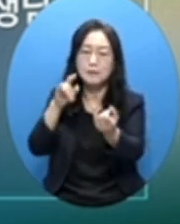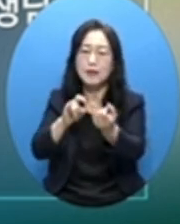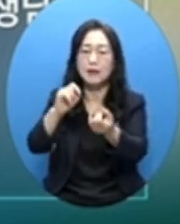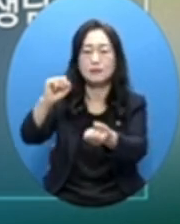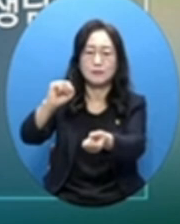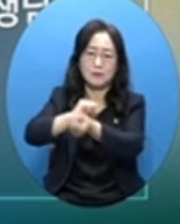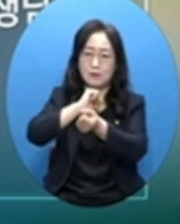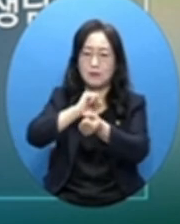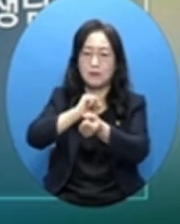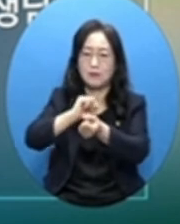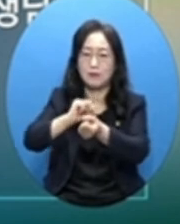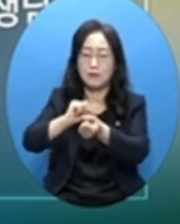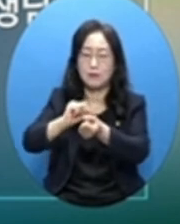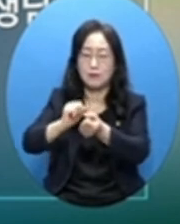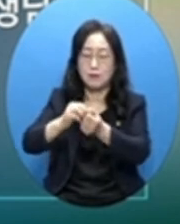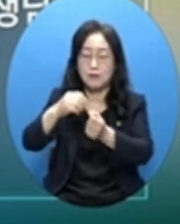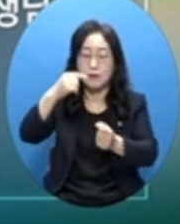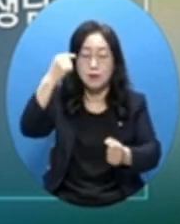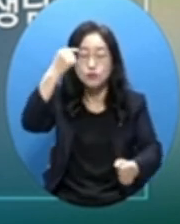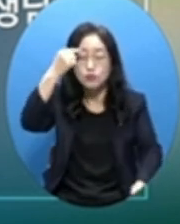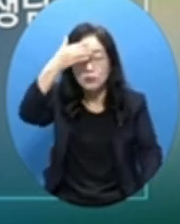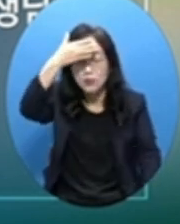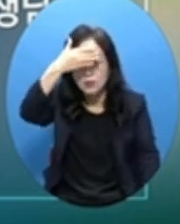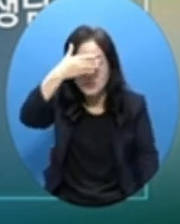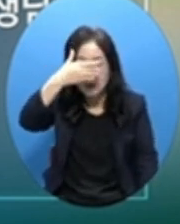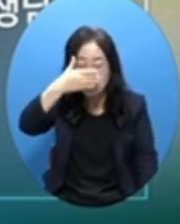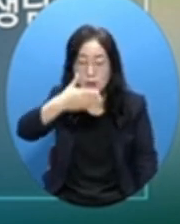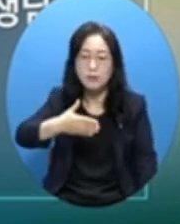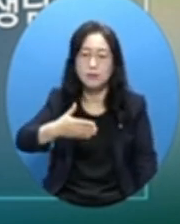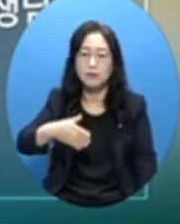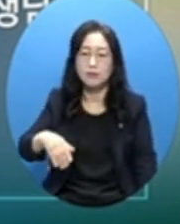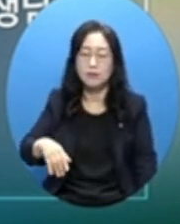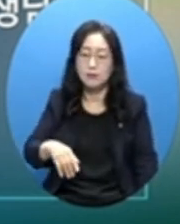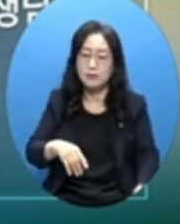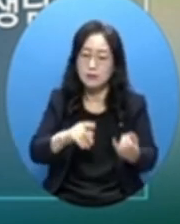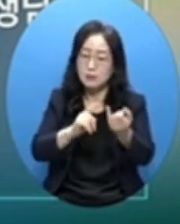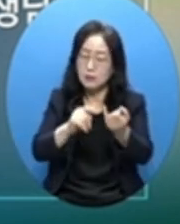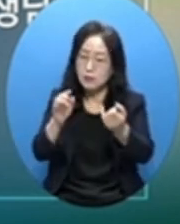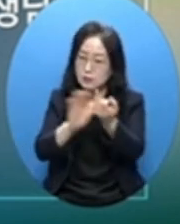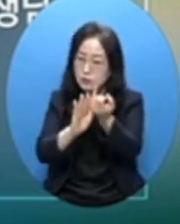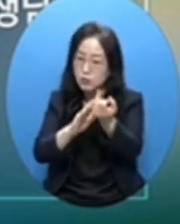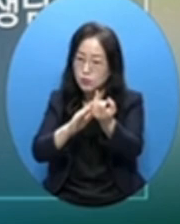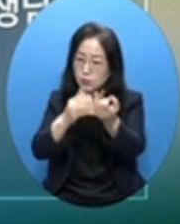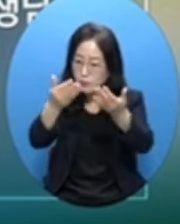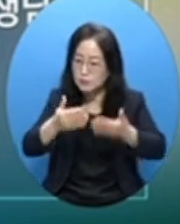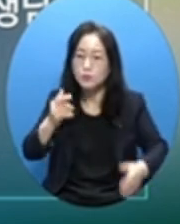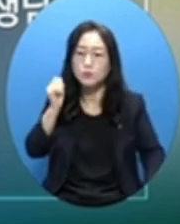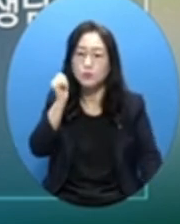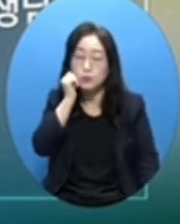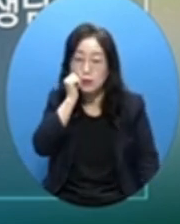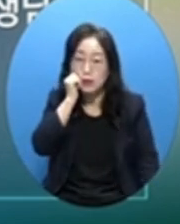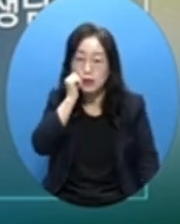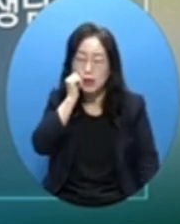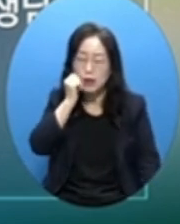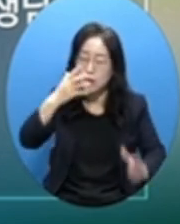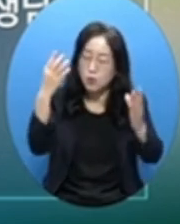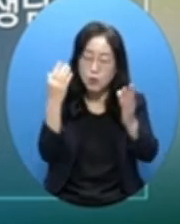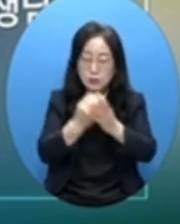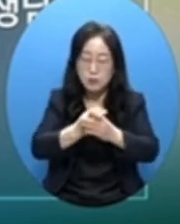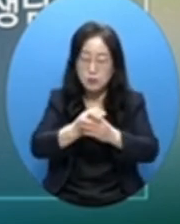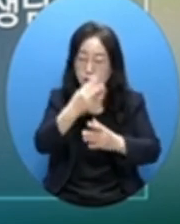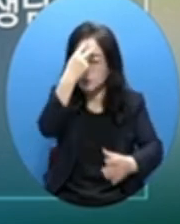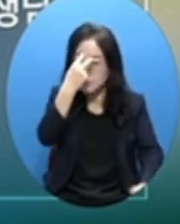감염돼서 점점 시력을 잃어갑니다. 제대로 이 치료를 받지 못하면 완전히 시력을 상실하게 되는 그런